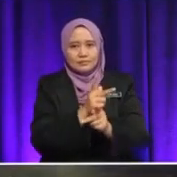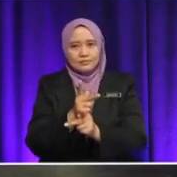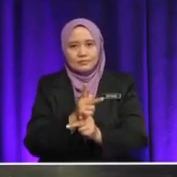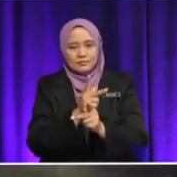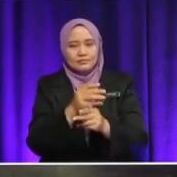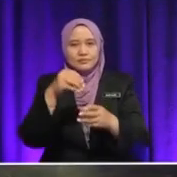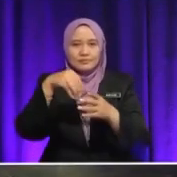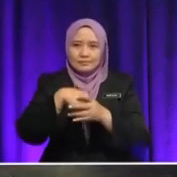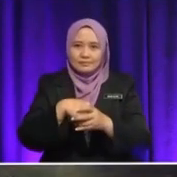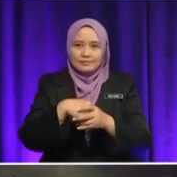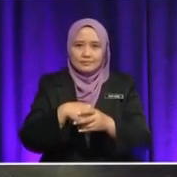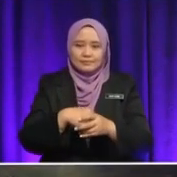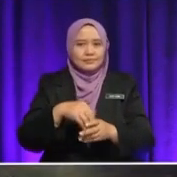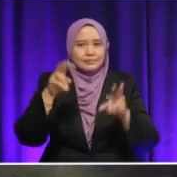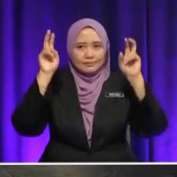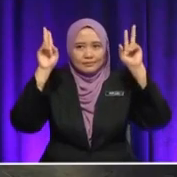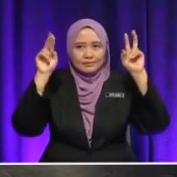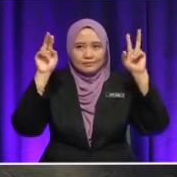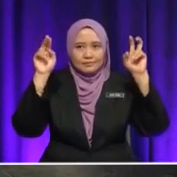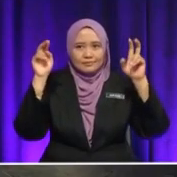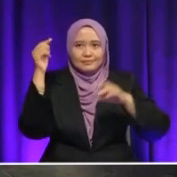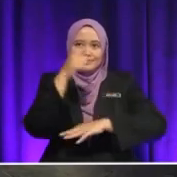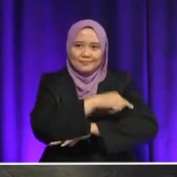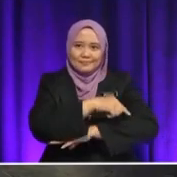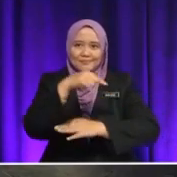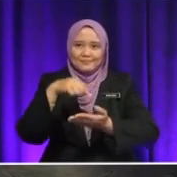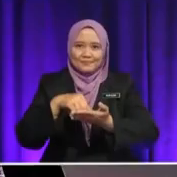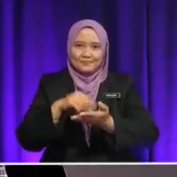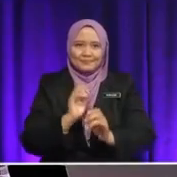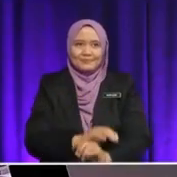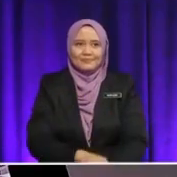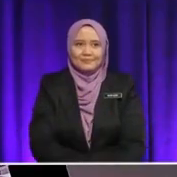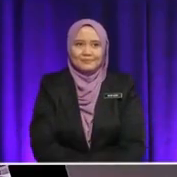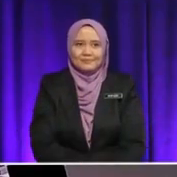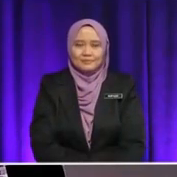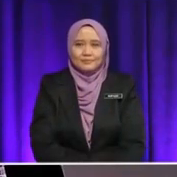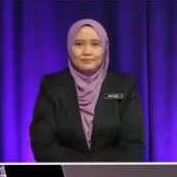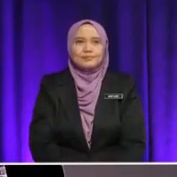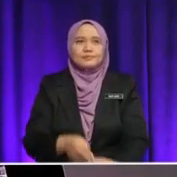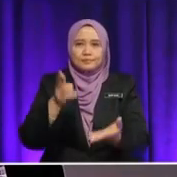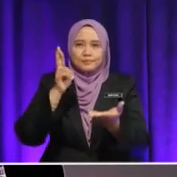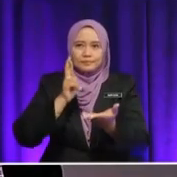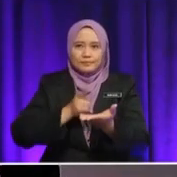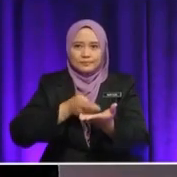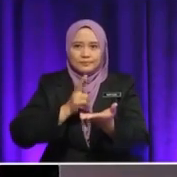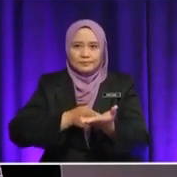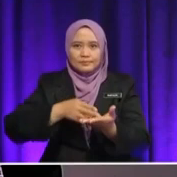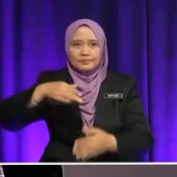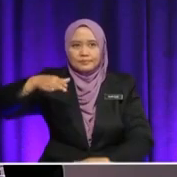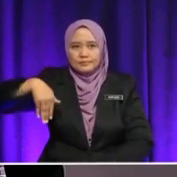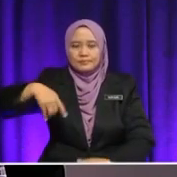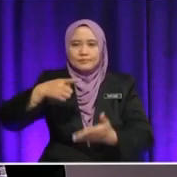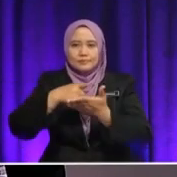terlihat akunya kita pelajari dalam bagian ini rundingan sebelumnya Ray umum baik